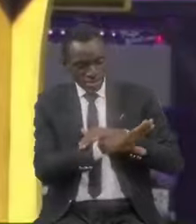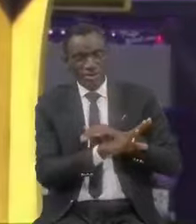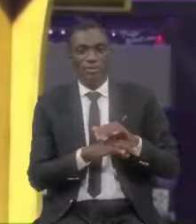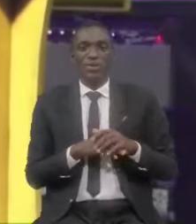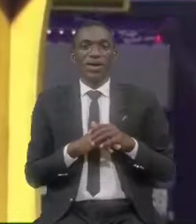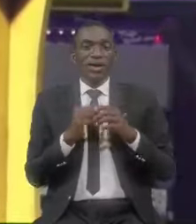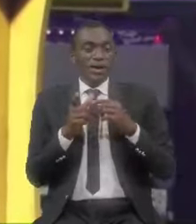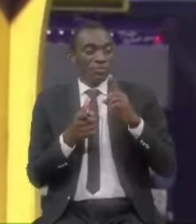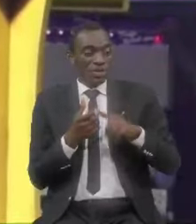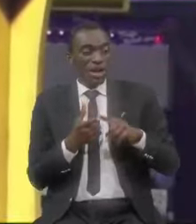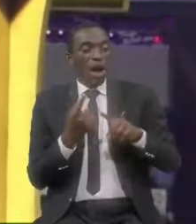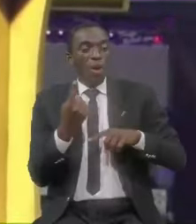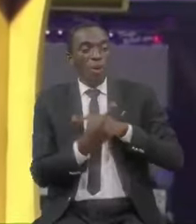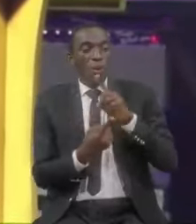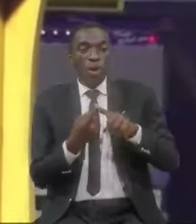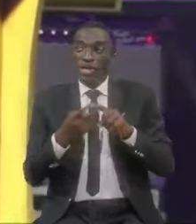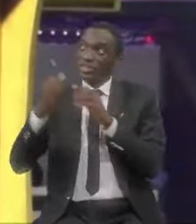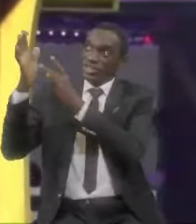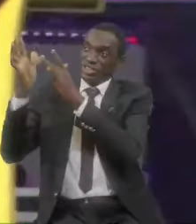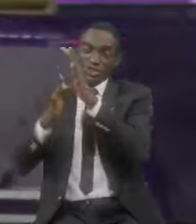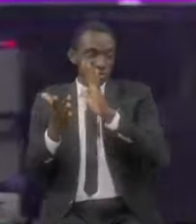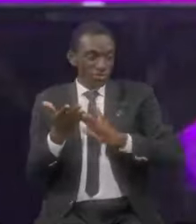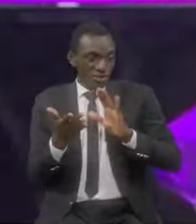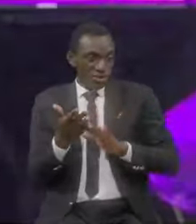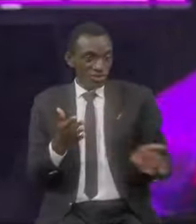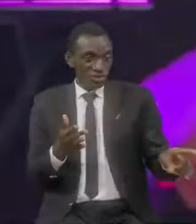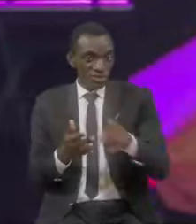demeure avec toi. Et quand il te pardonne,